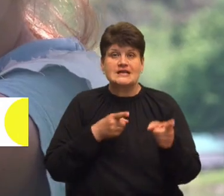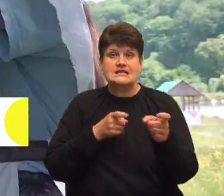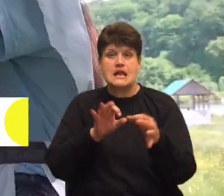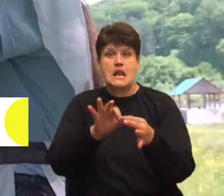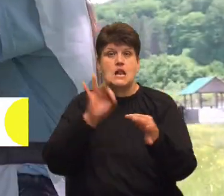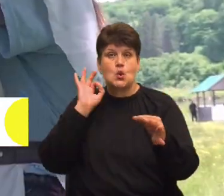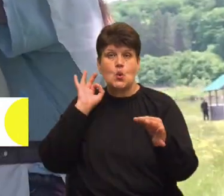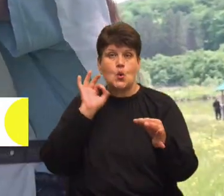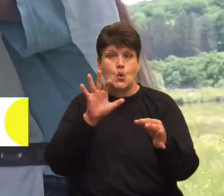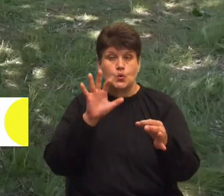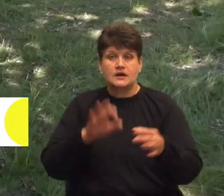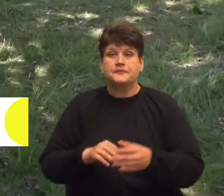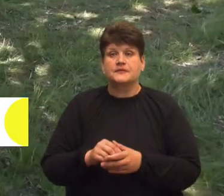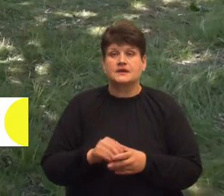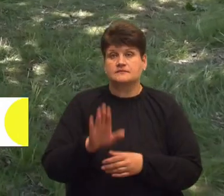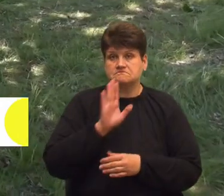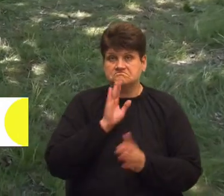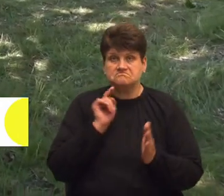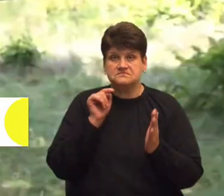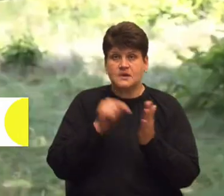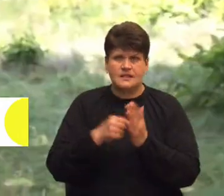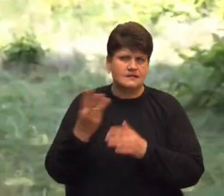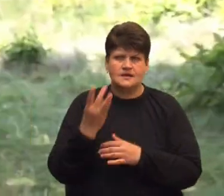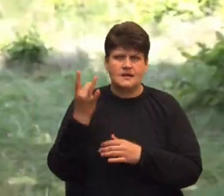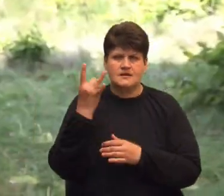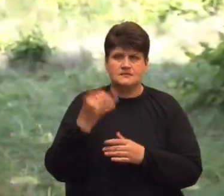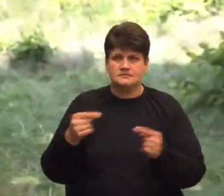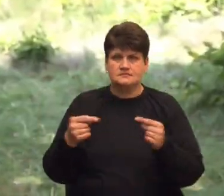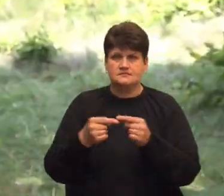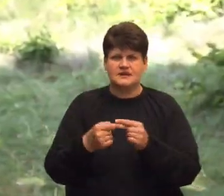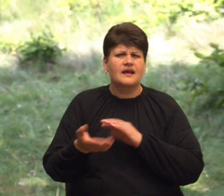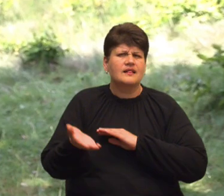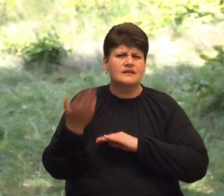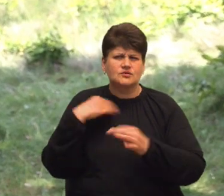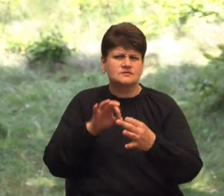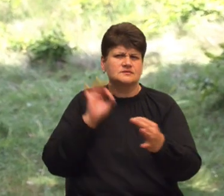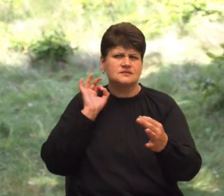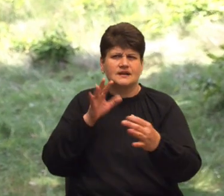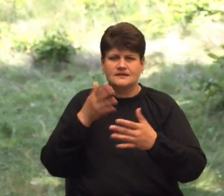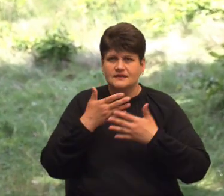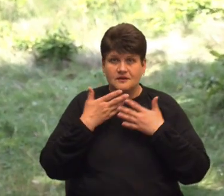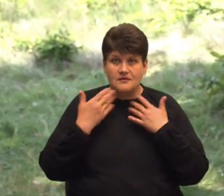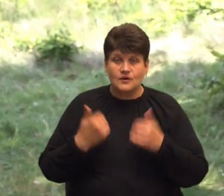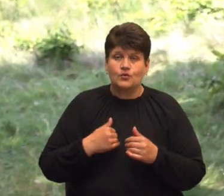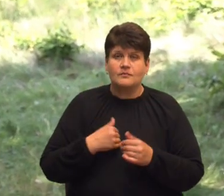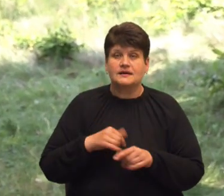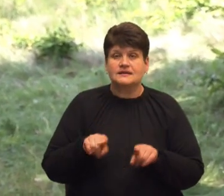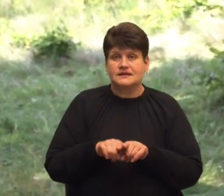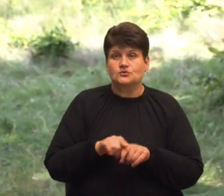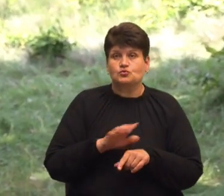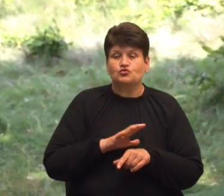Ярина артюк влучила у ціль тричі Я дуже давно не стріляла ще з самого дитинства в мене також був такий дерев'яний